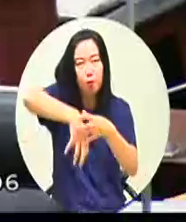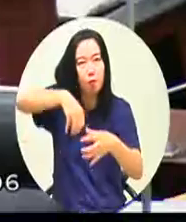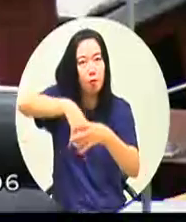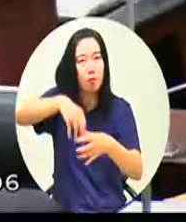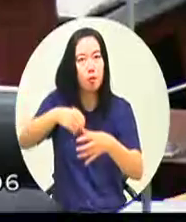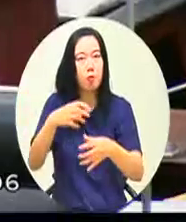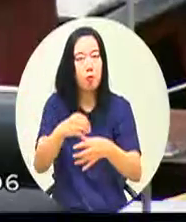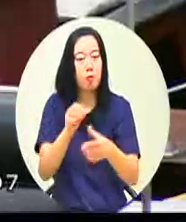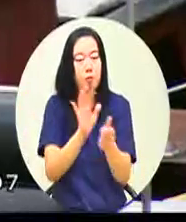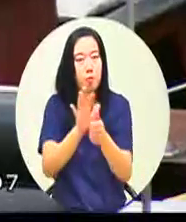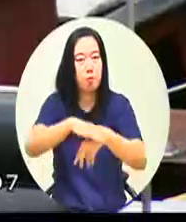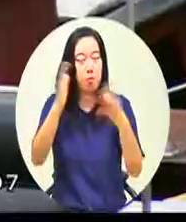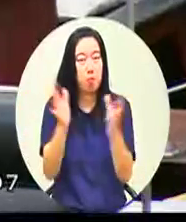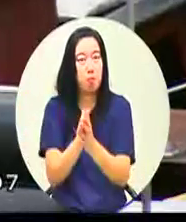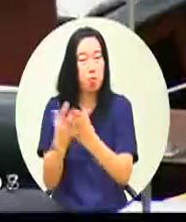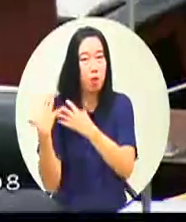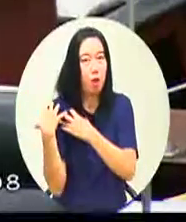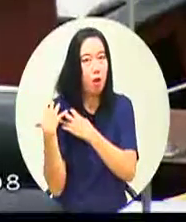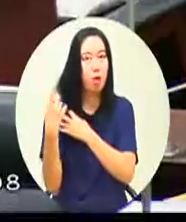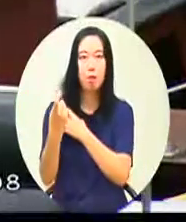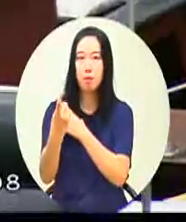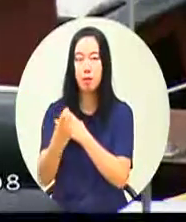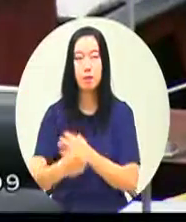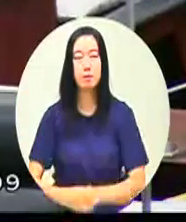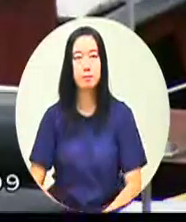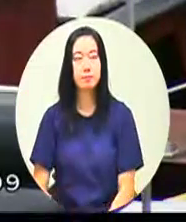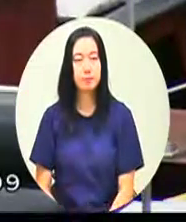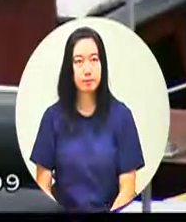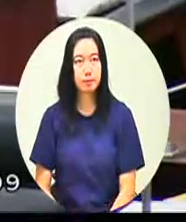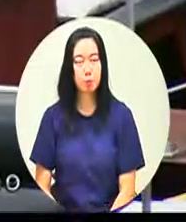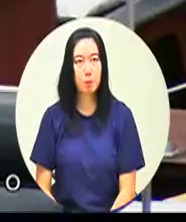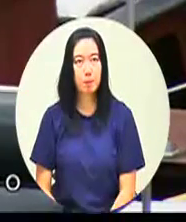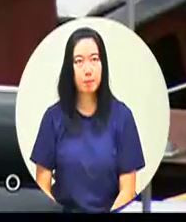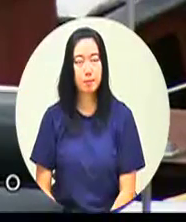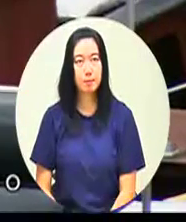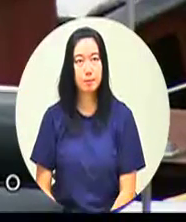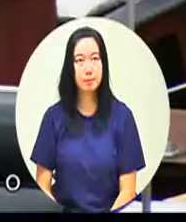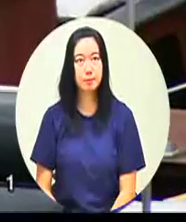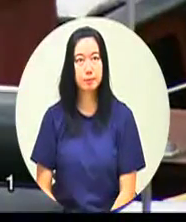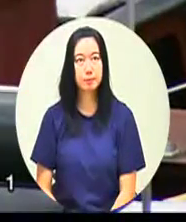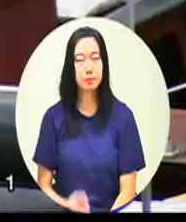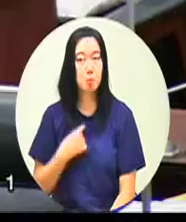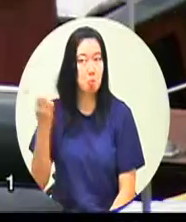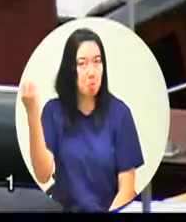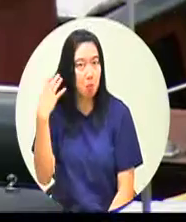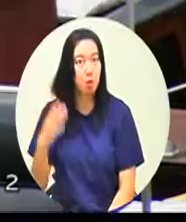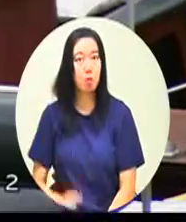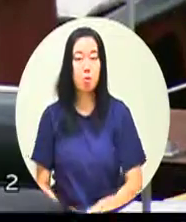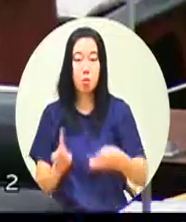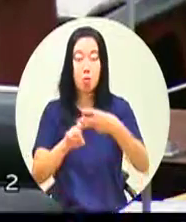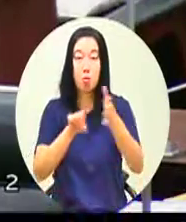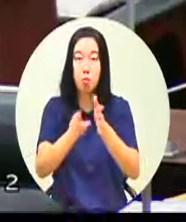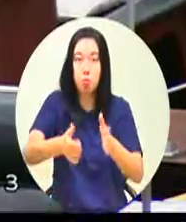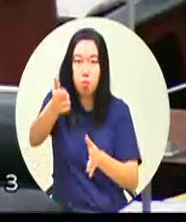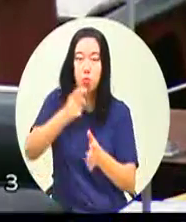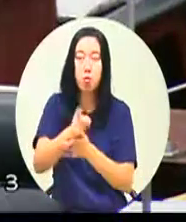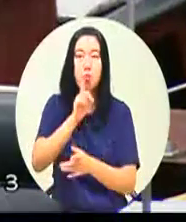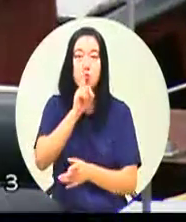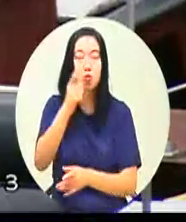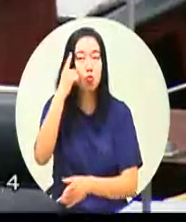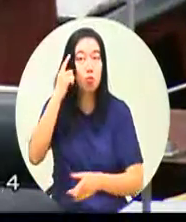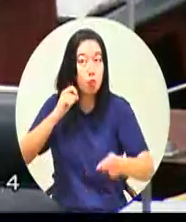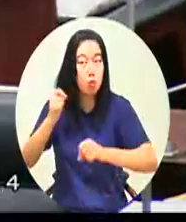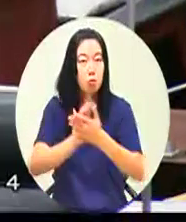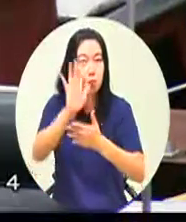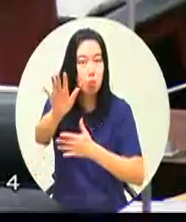符合伊遐大个水量。所以讲，我刚听黄文科讲，恁有计划要甲中